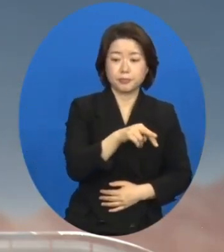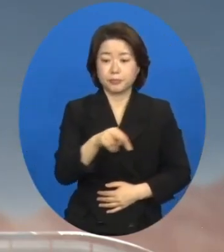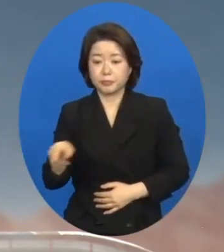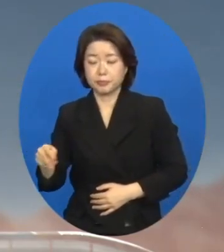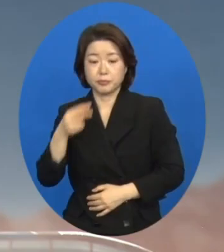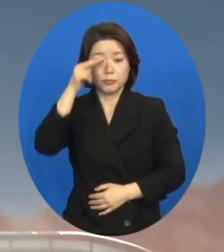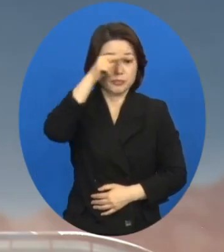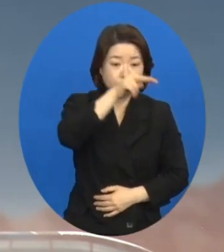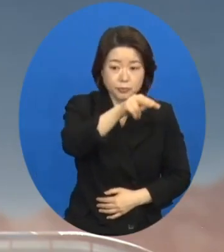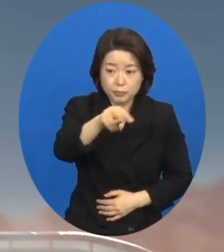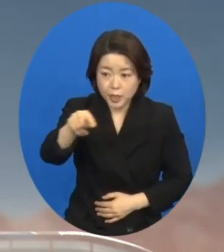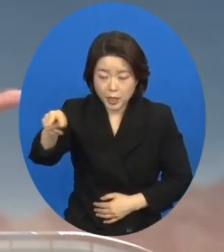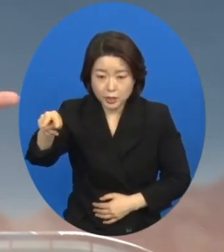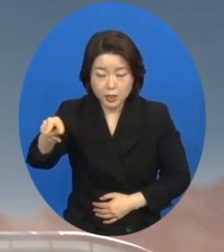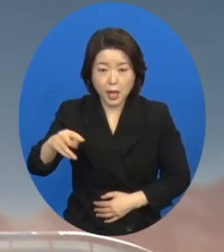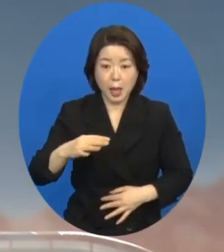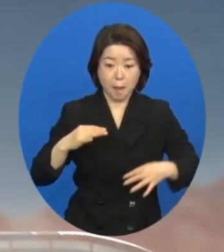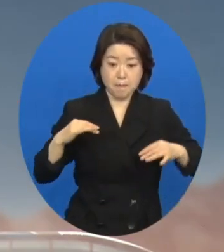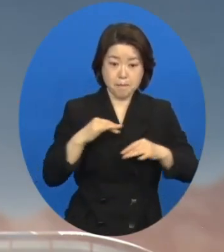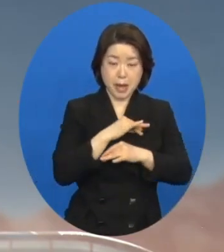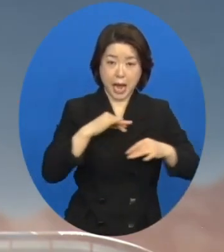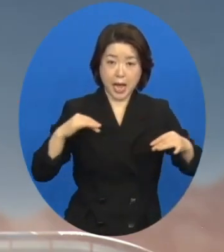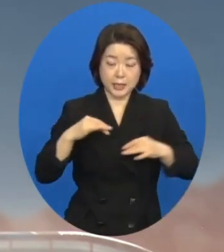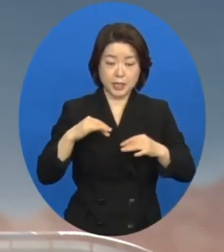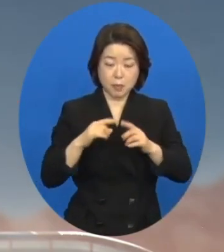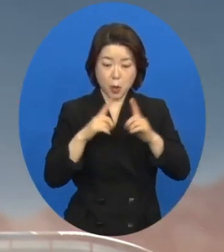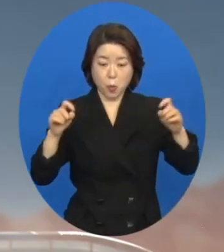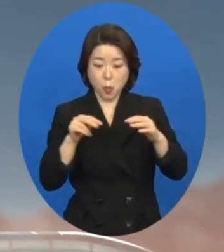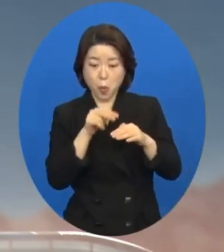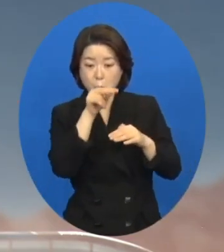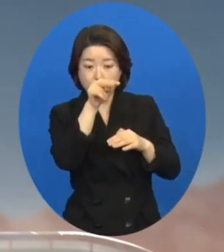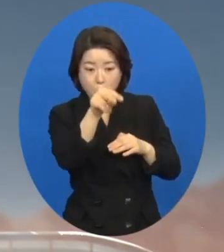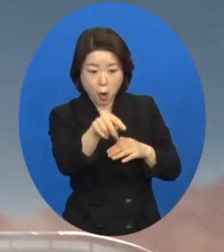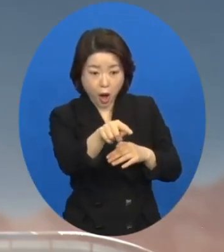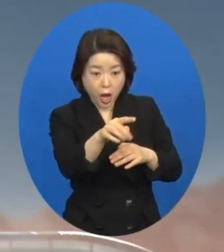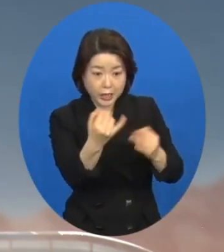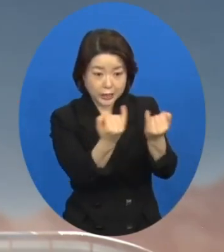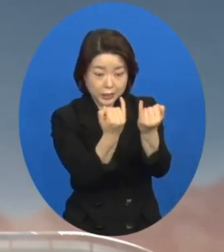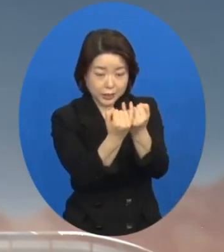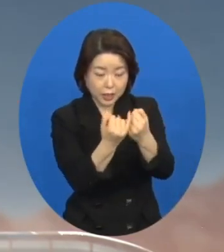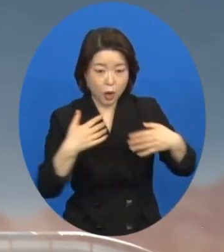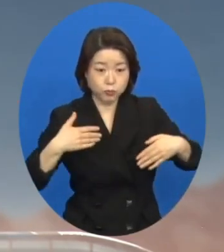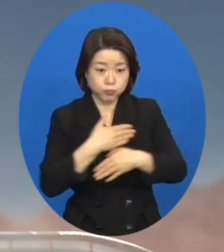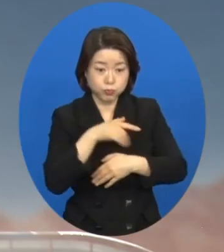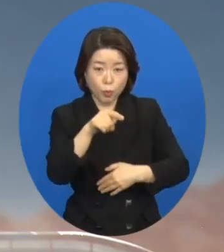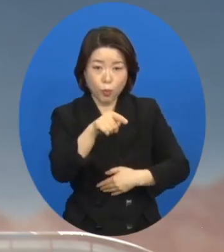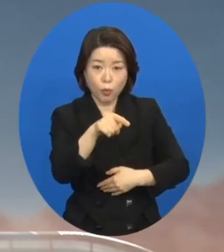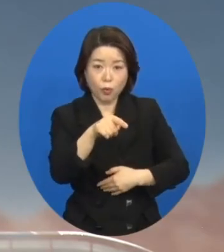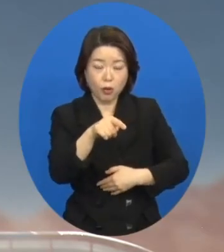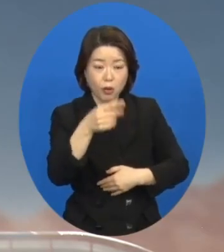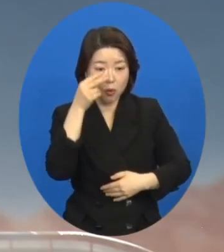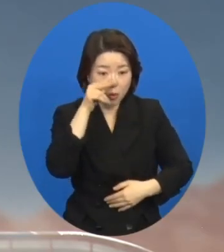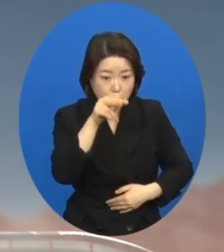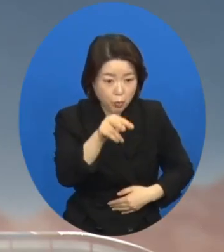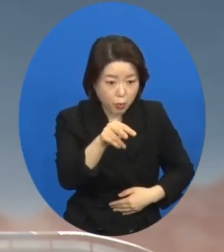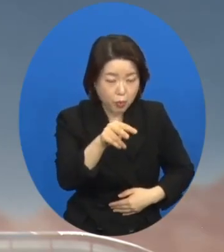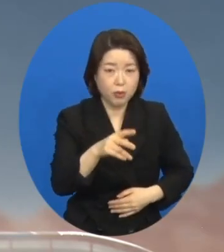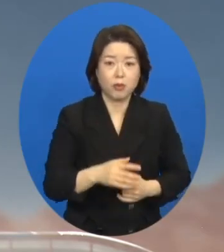누굴 보냐면 밧세바를 옥상에서 성경에 보니까 내려다보았더라. 근데 그건 그냥 본 게